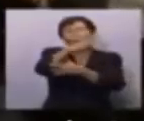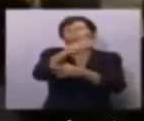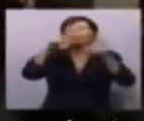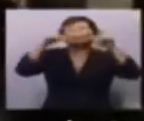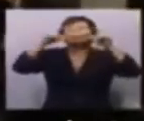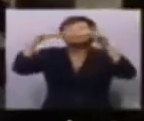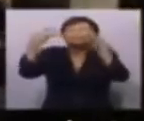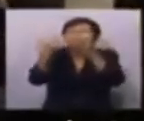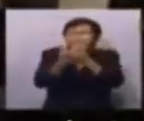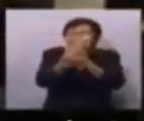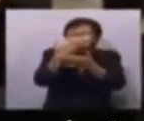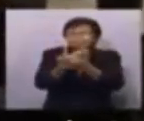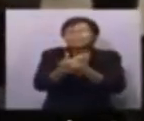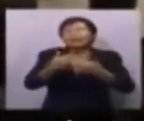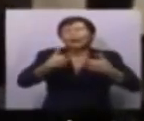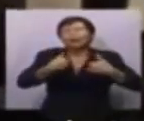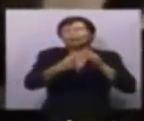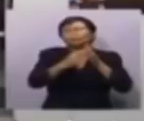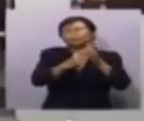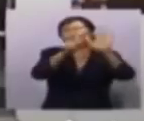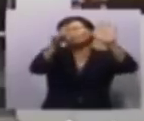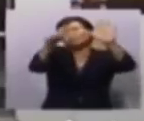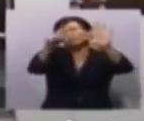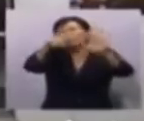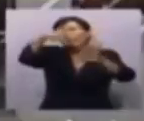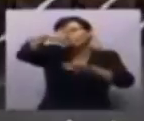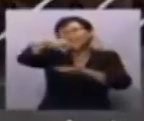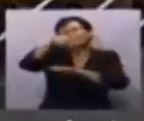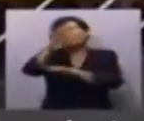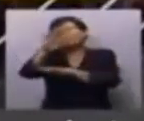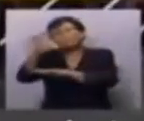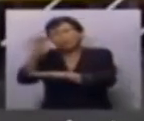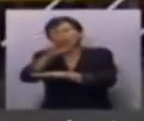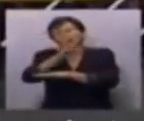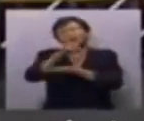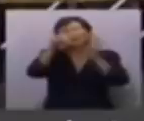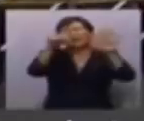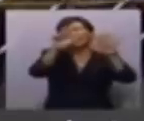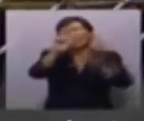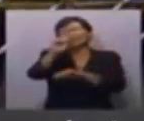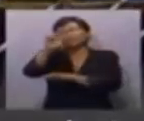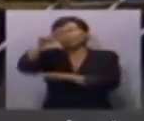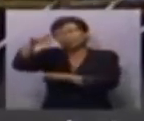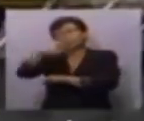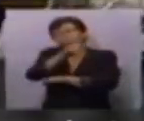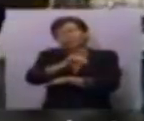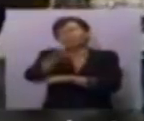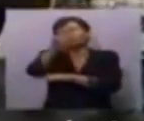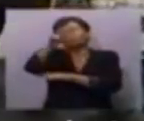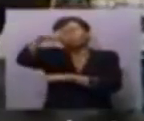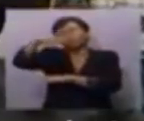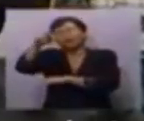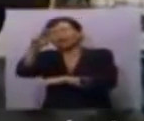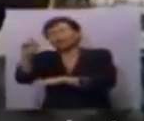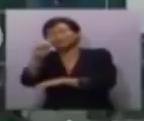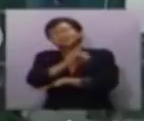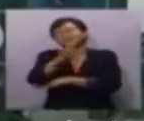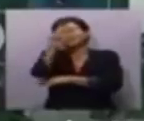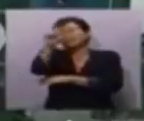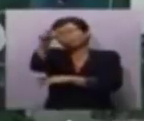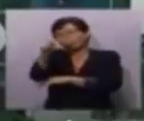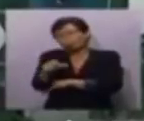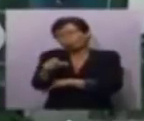muka baru, menampilkan juga 6 calon PBB, 6 SUPP, 2 PRS dan